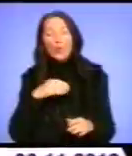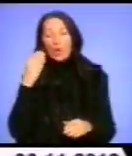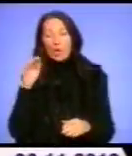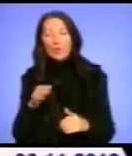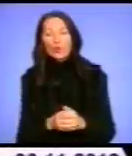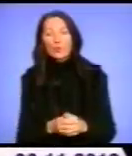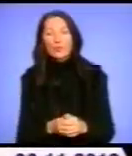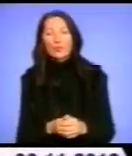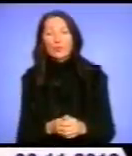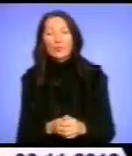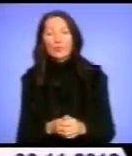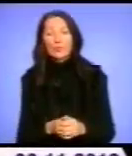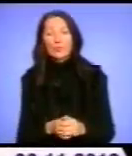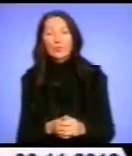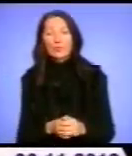щасливою.